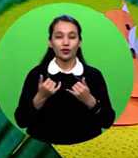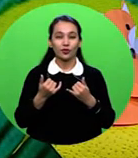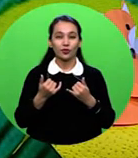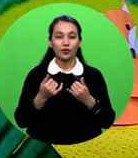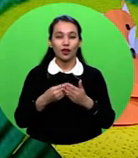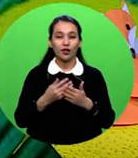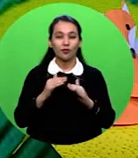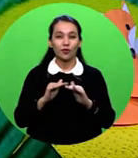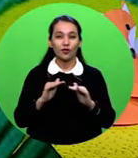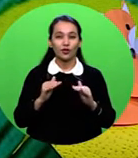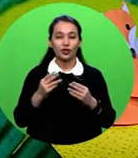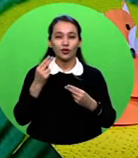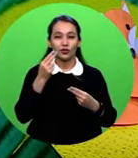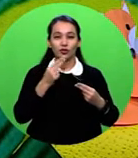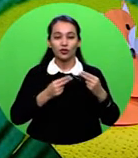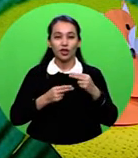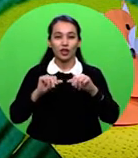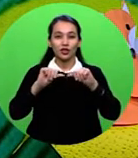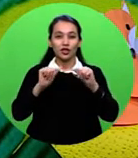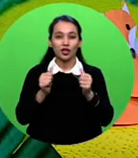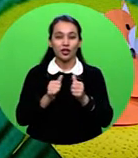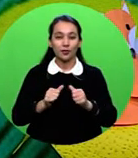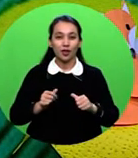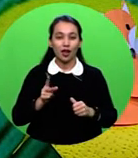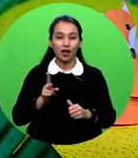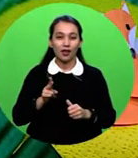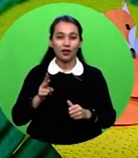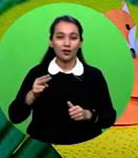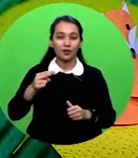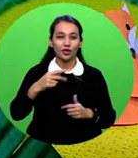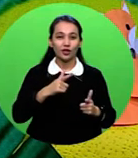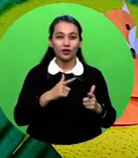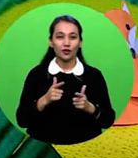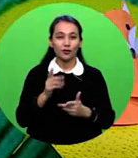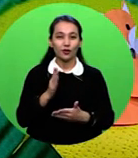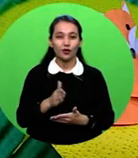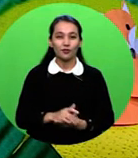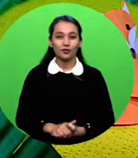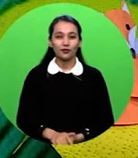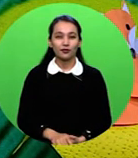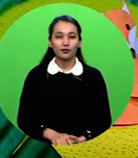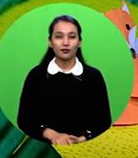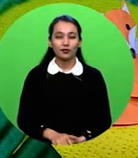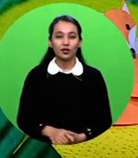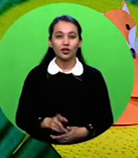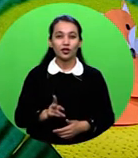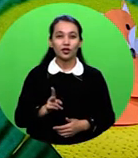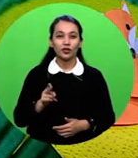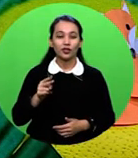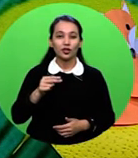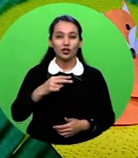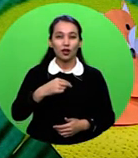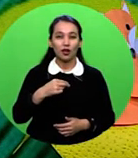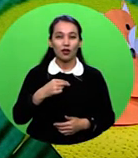Ana endi aziz o'quvchilar, chizgan shakllarimizni qaychi yordamida kesib olamiz.